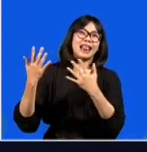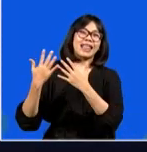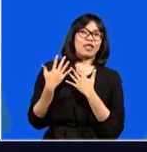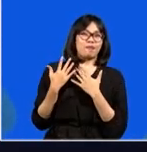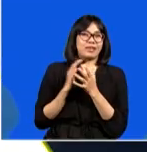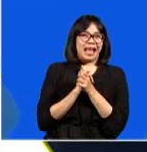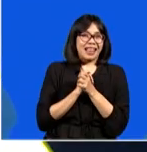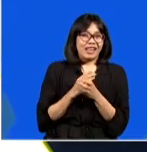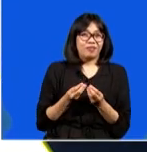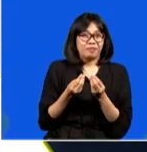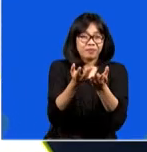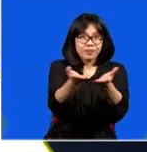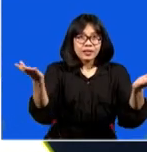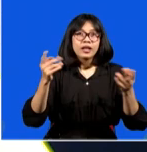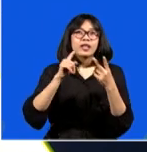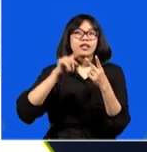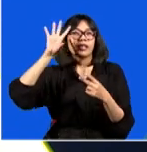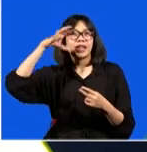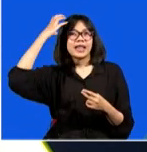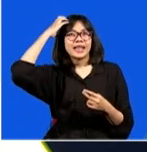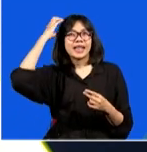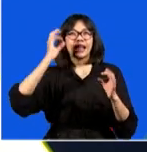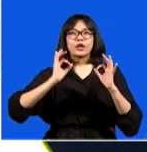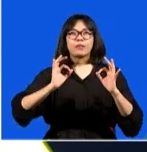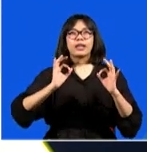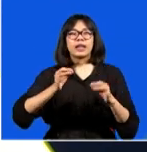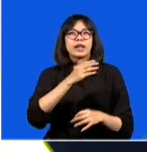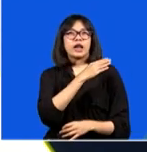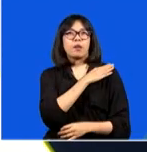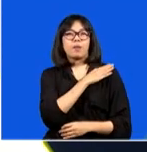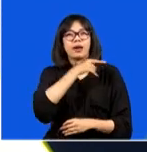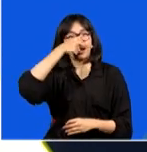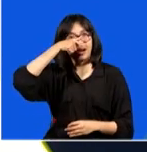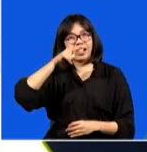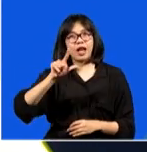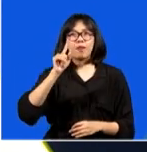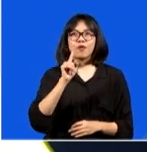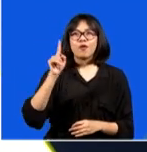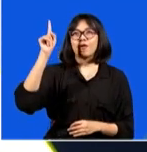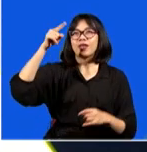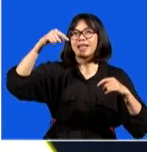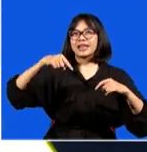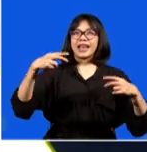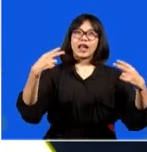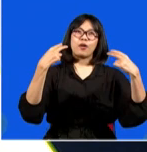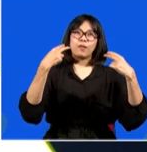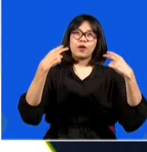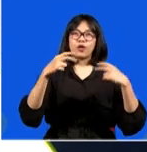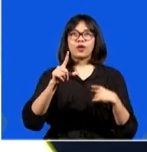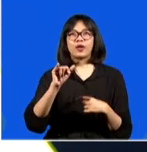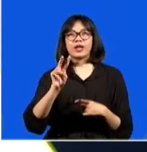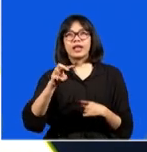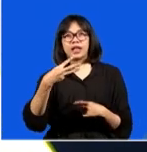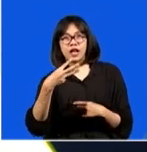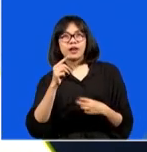dari Dinas Pendidikan Kabupaten Lampung Utara juga sedang menonton live nya Kemudian